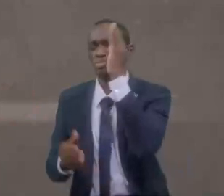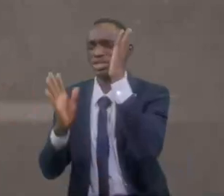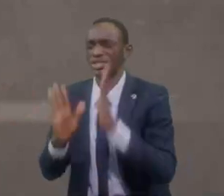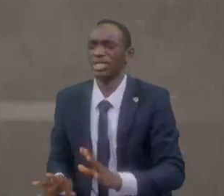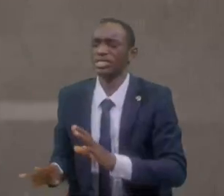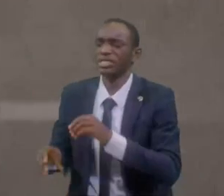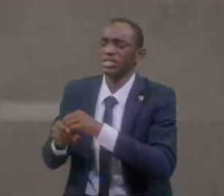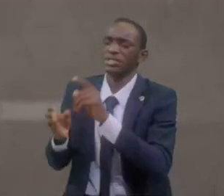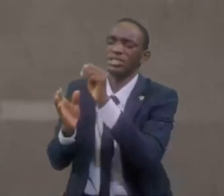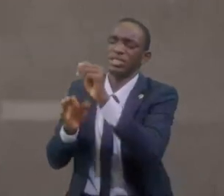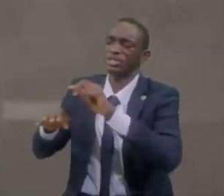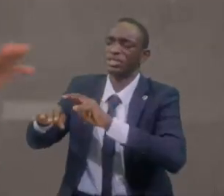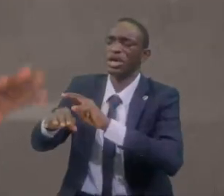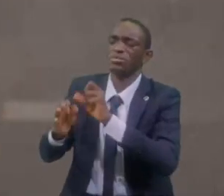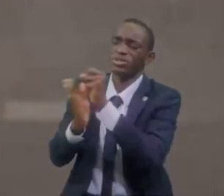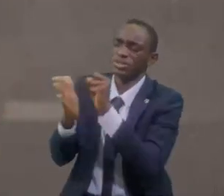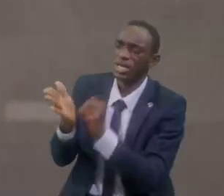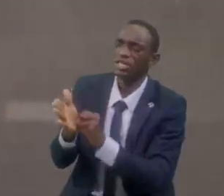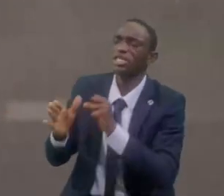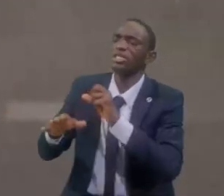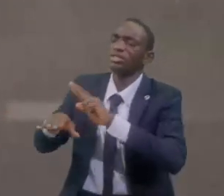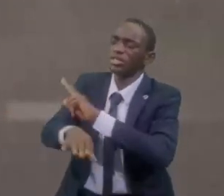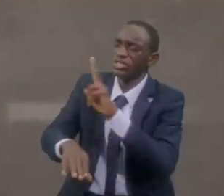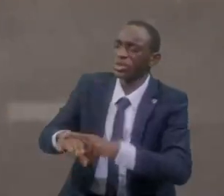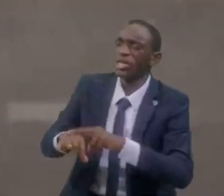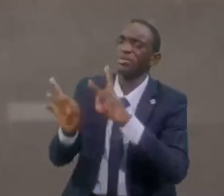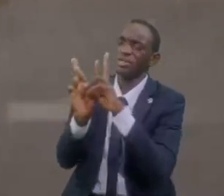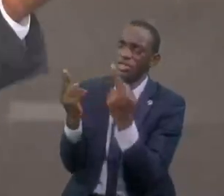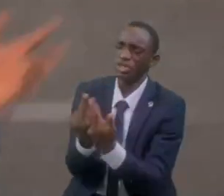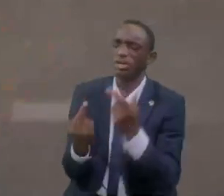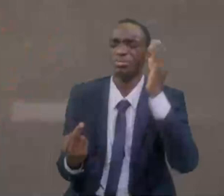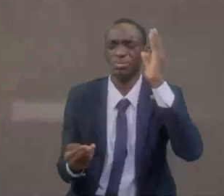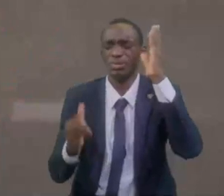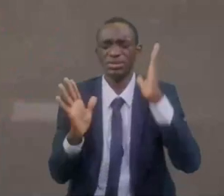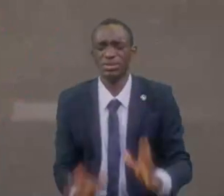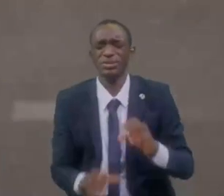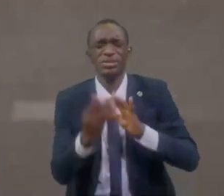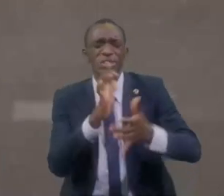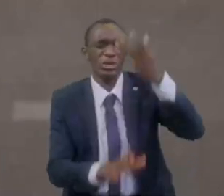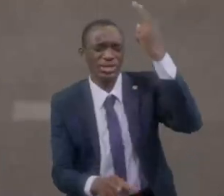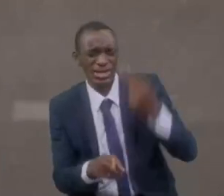pasteurs, dans la bouche de nos pasteurs d'État, des nations, des pasteurs